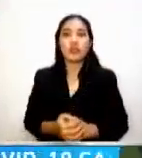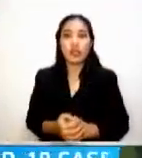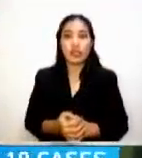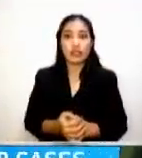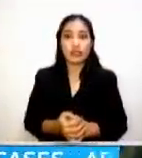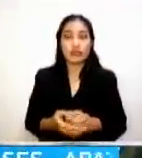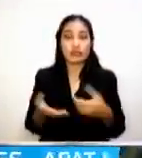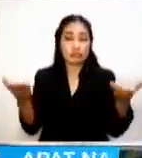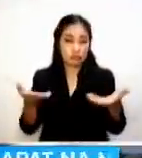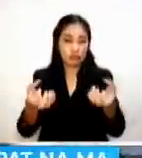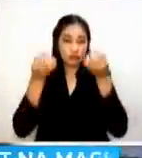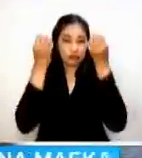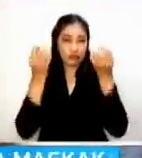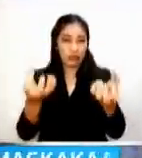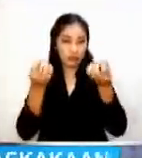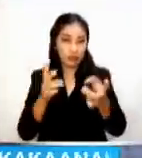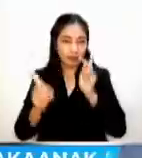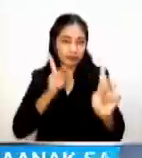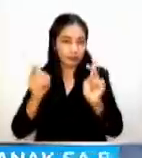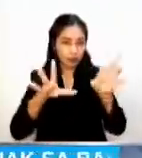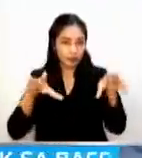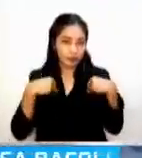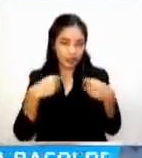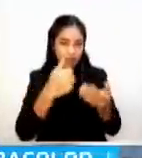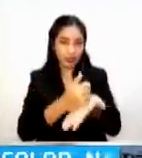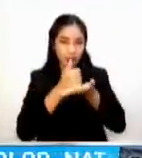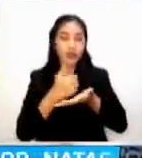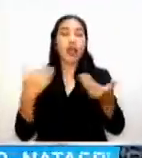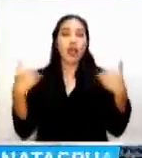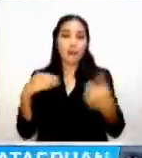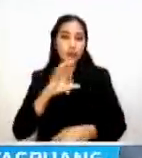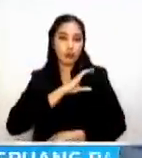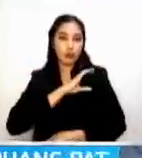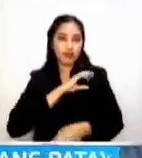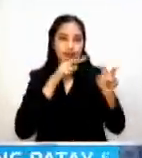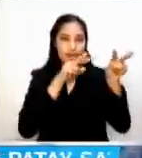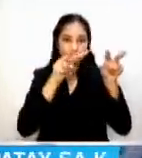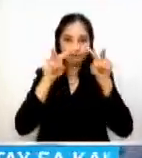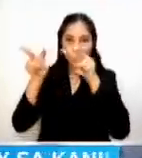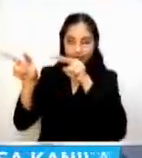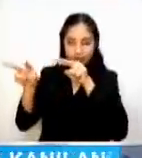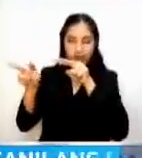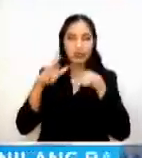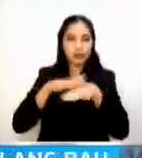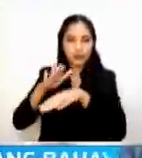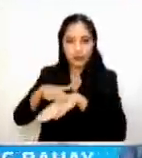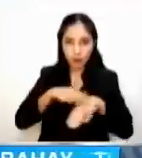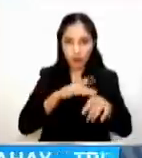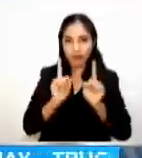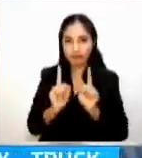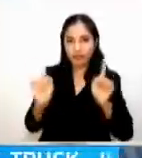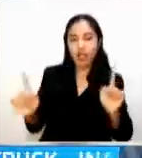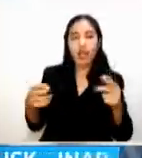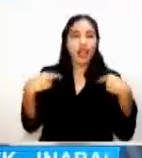ng ayuda, merong mga pulis na nagbabantay para matiyak na masusunod yung minimum health protocol. Pagdating naman,